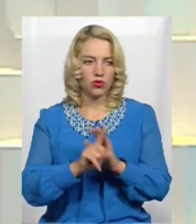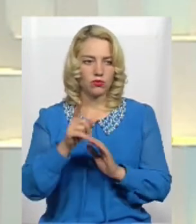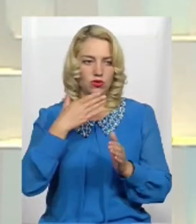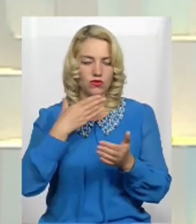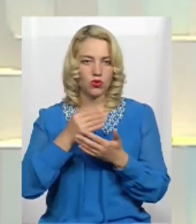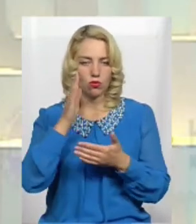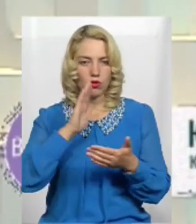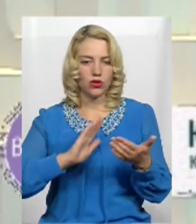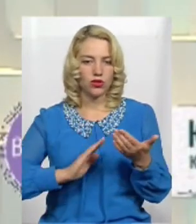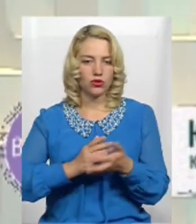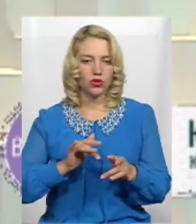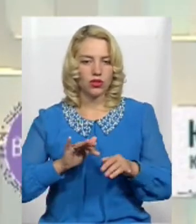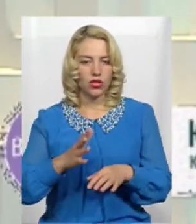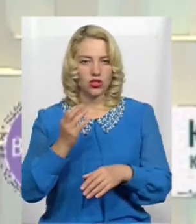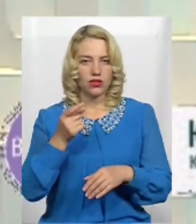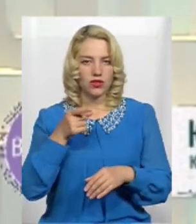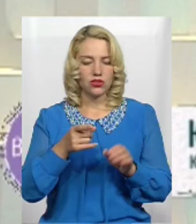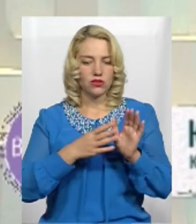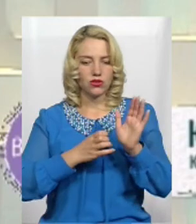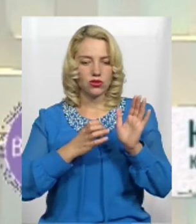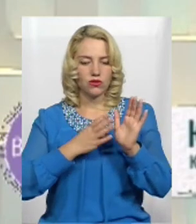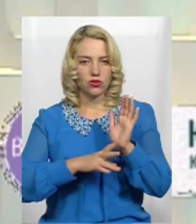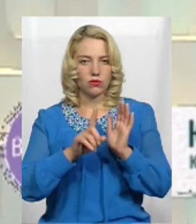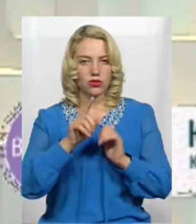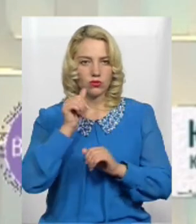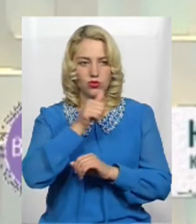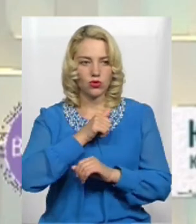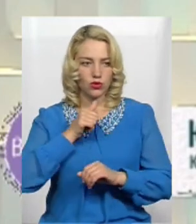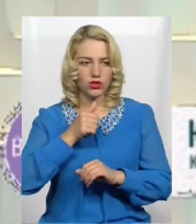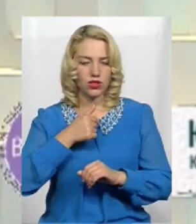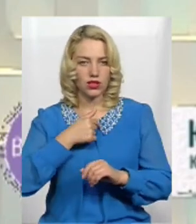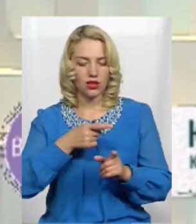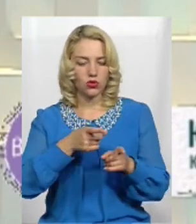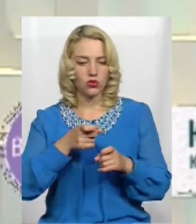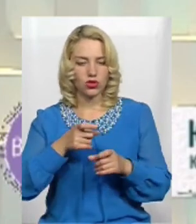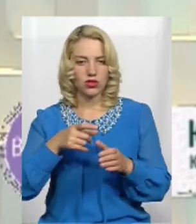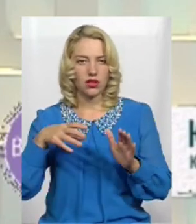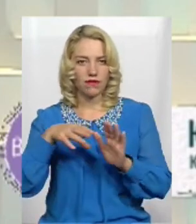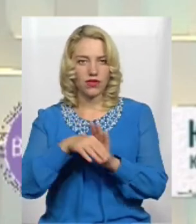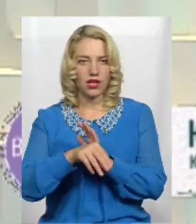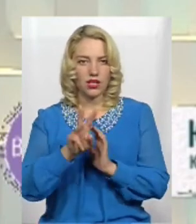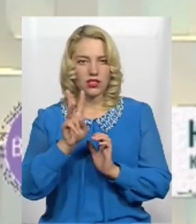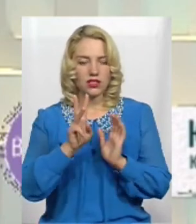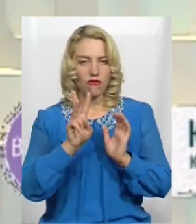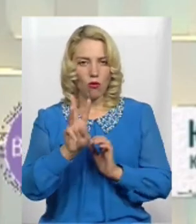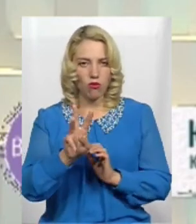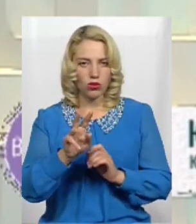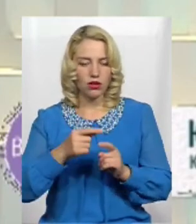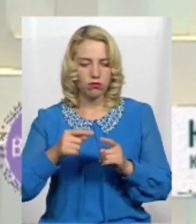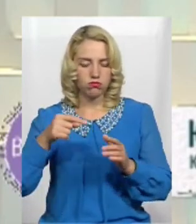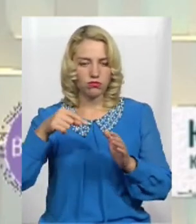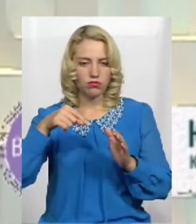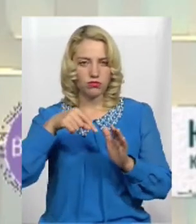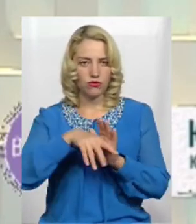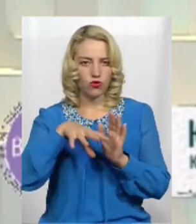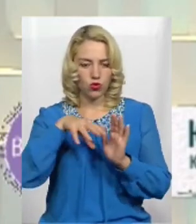розпочало свою політичну діяльність ще з 91-му року. Я долучився до лав «Свободи», будучи студентом,